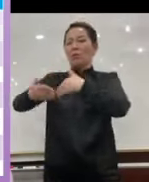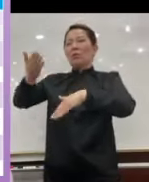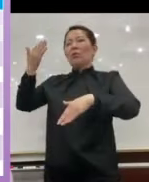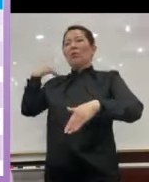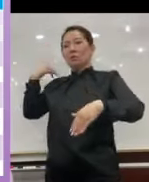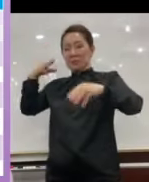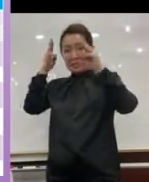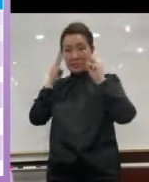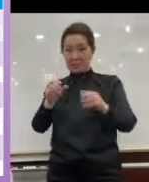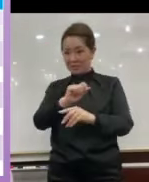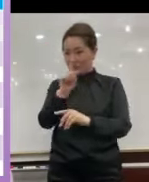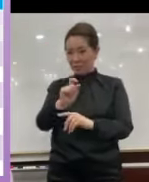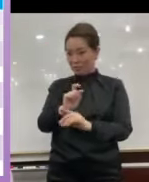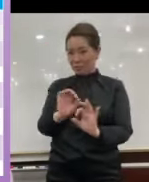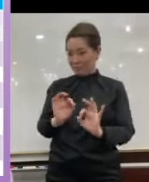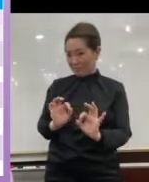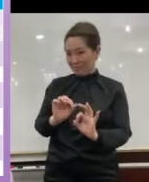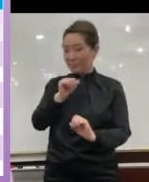байсан.